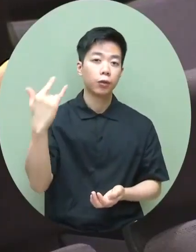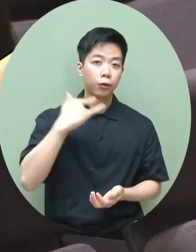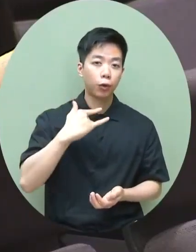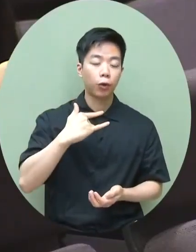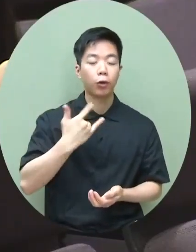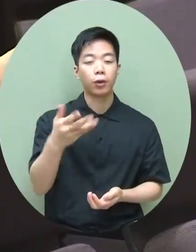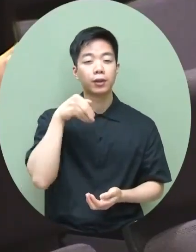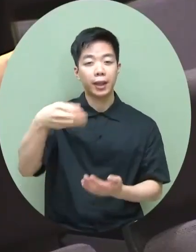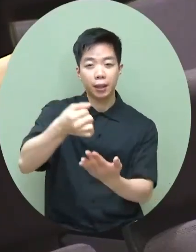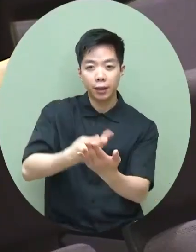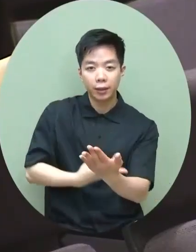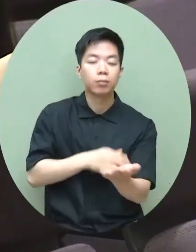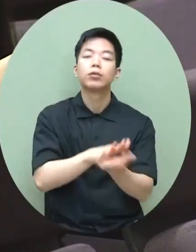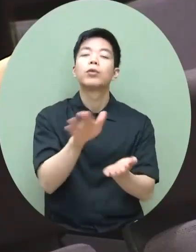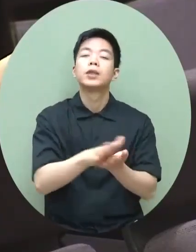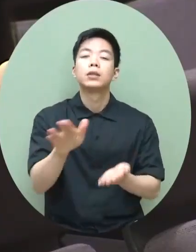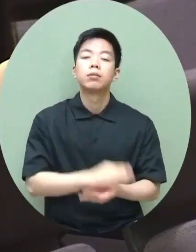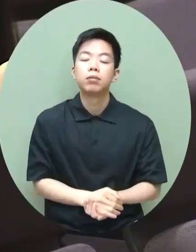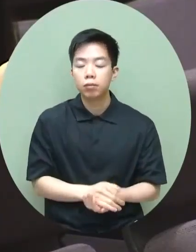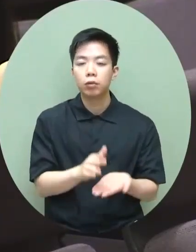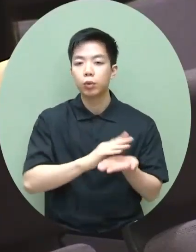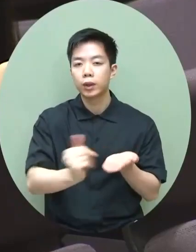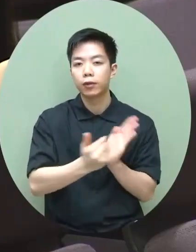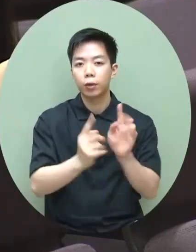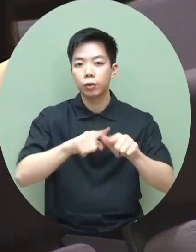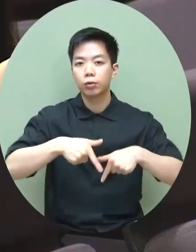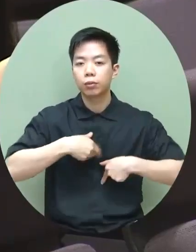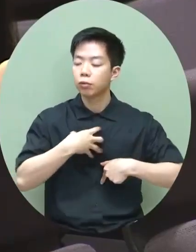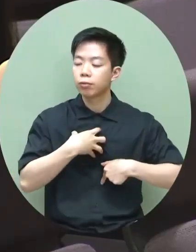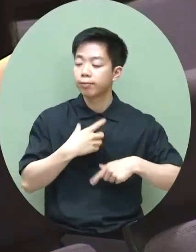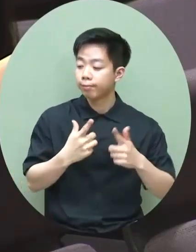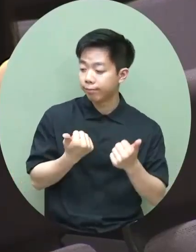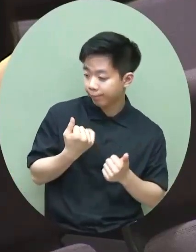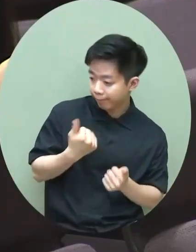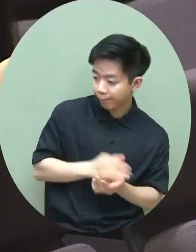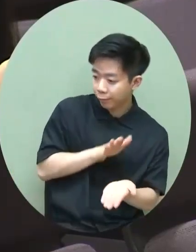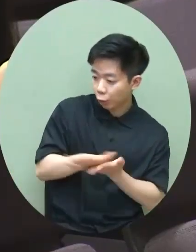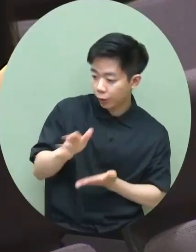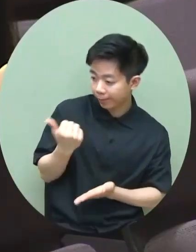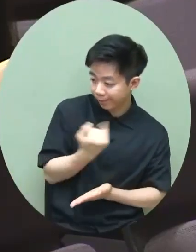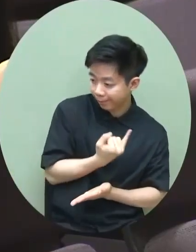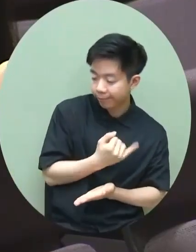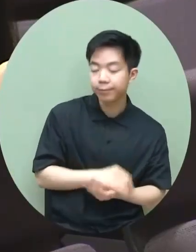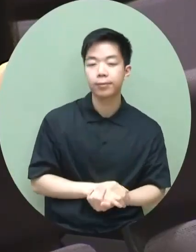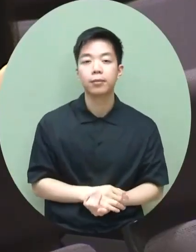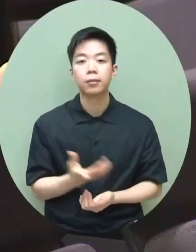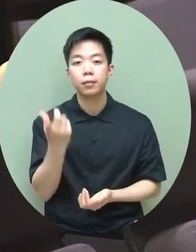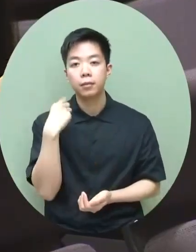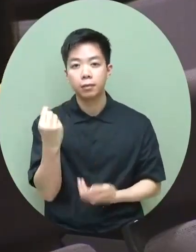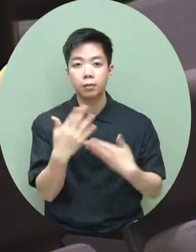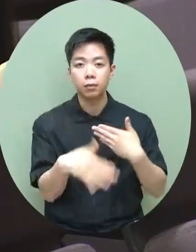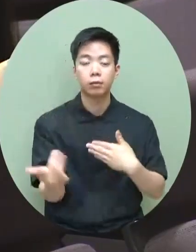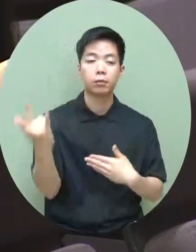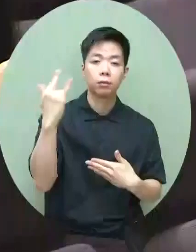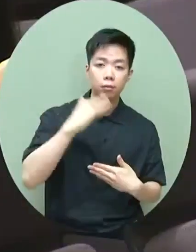睇即係呢個建議咧？覺得合唔合適去即係取消咧？同埋近期即係喺一啲輸入個案有冇驗到一啲新嘅即係非